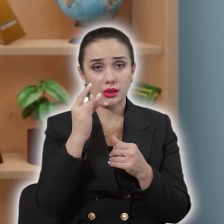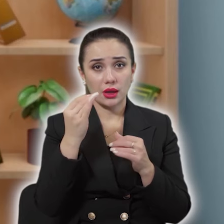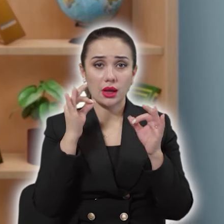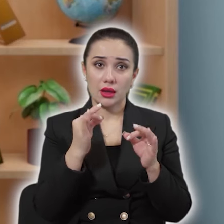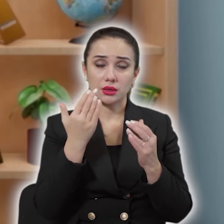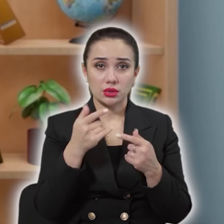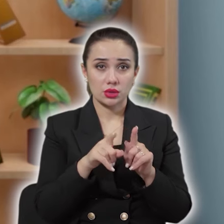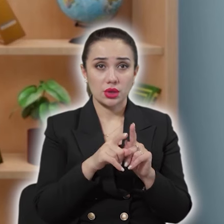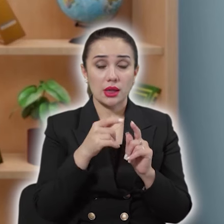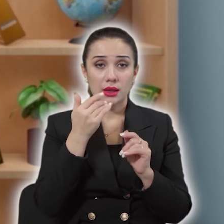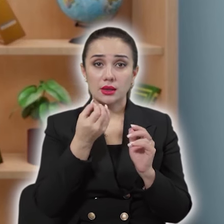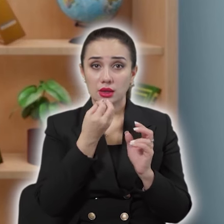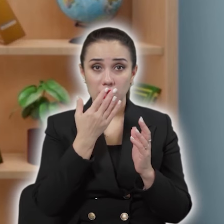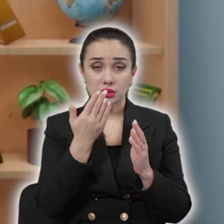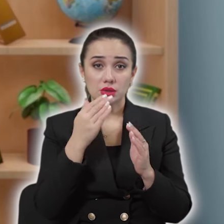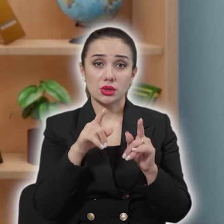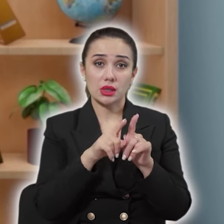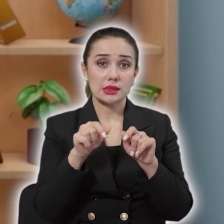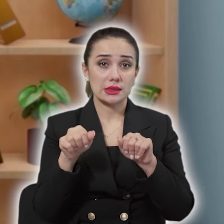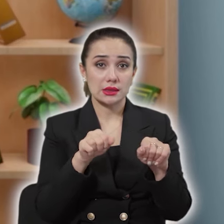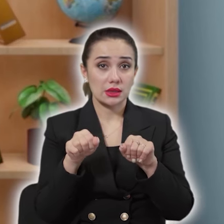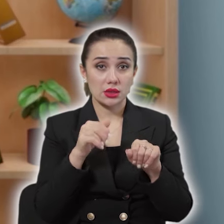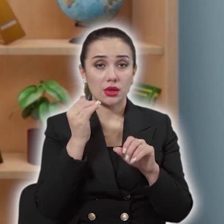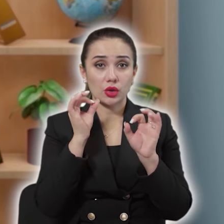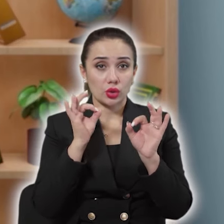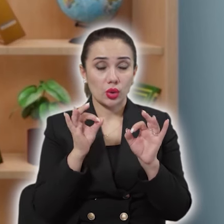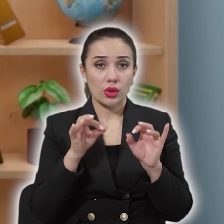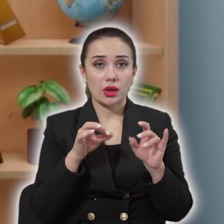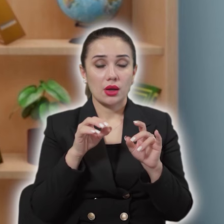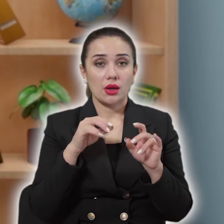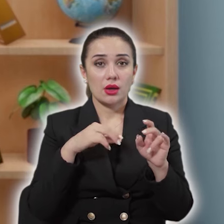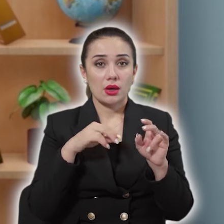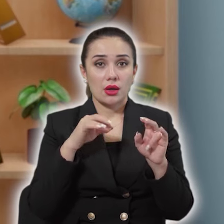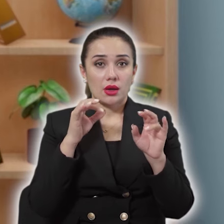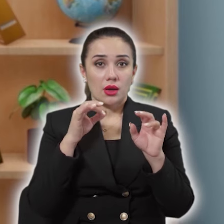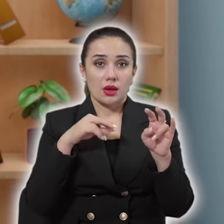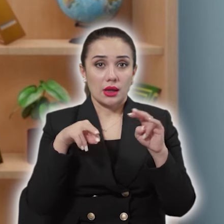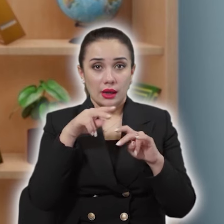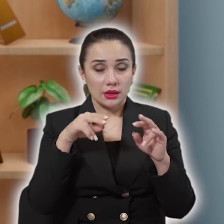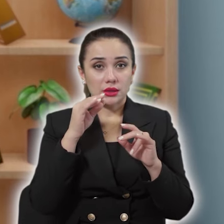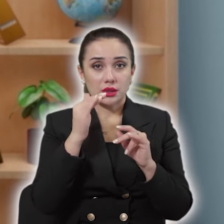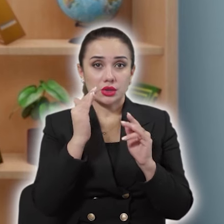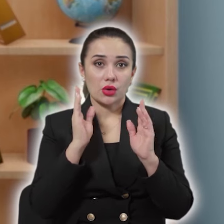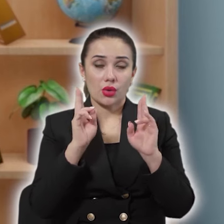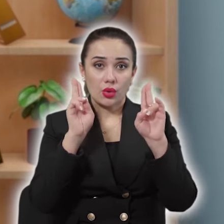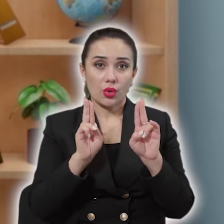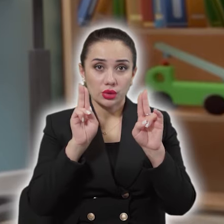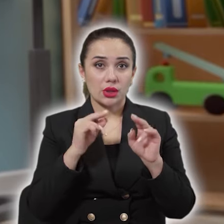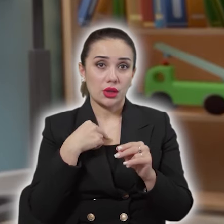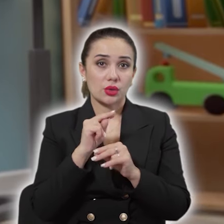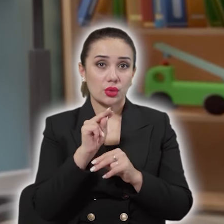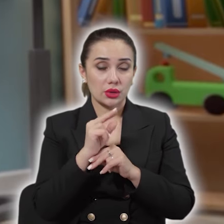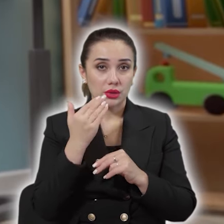haqdir. Kel, yaxshisi senga zilzila haqida to'g'ri harakatlanish qoidalarini o'rgataman. Meni diqqat bilan